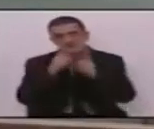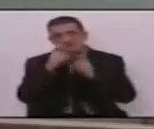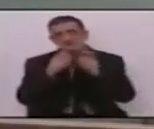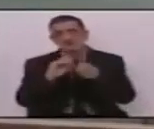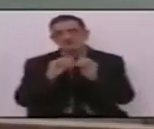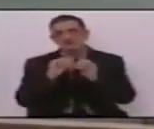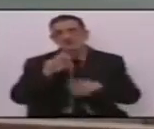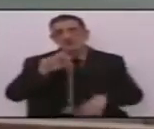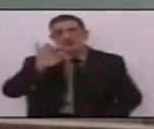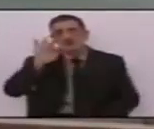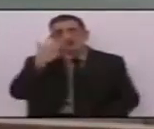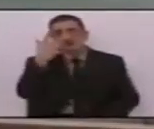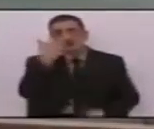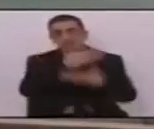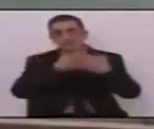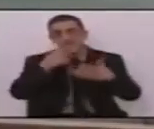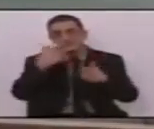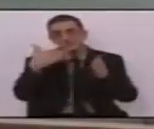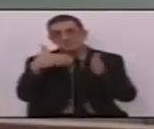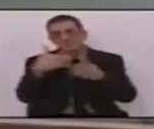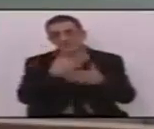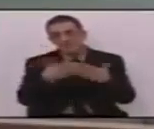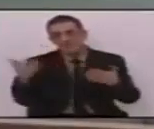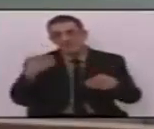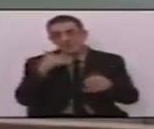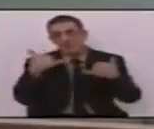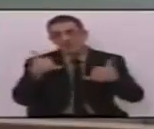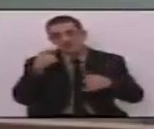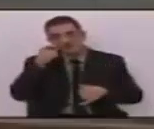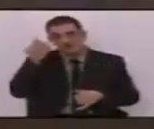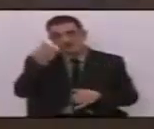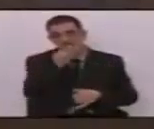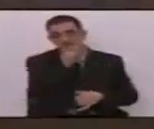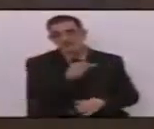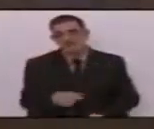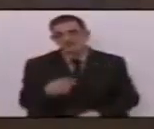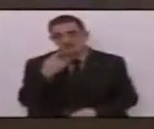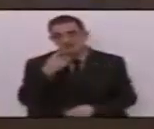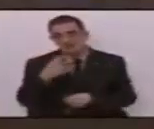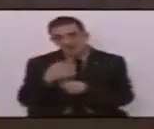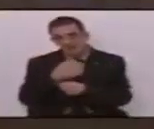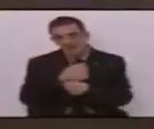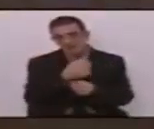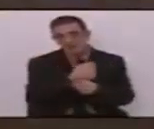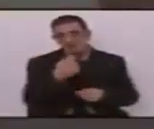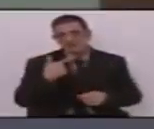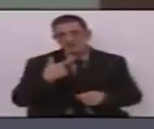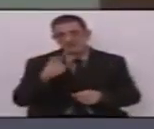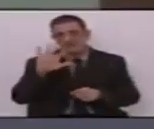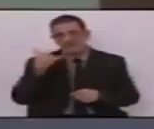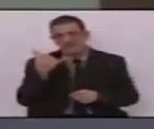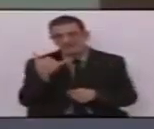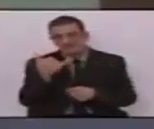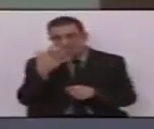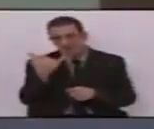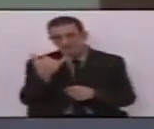مليون مواطن جزائري. احنا هذه الشركات هذو اللي حليناهم تاع تركيب السيارات، حليناهم باش يستفيدوا هما